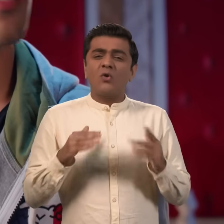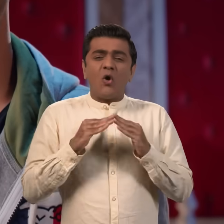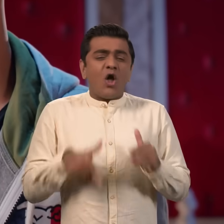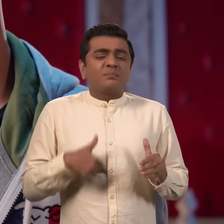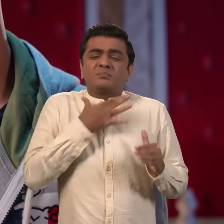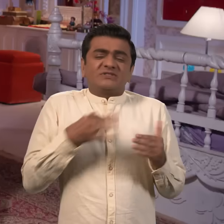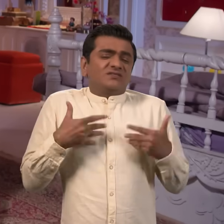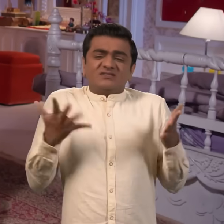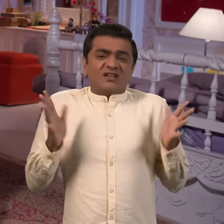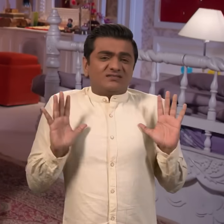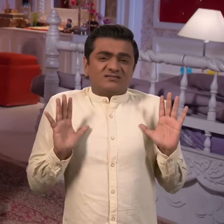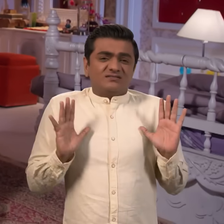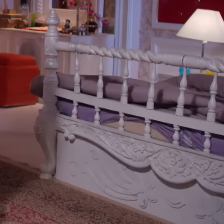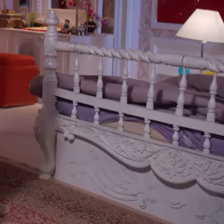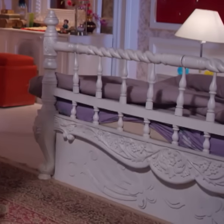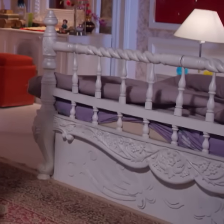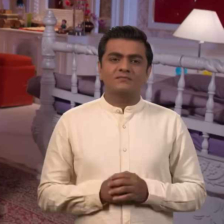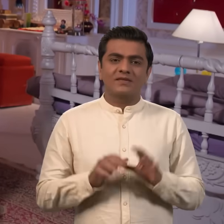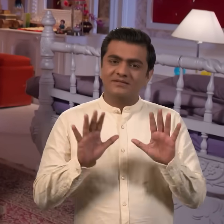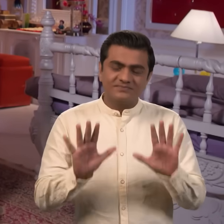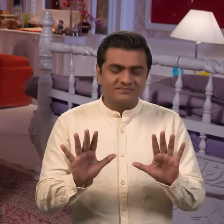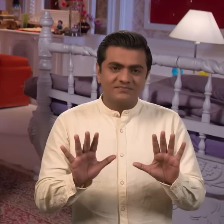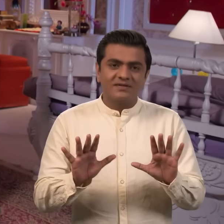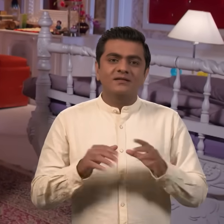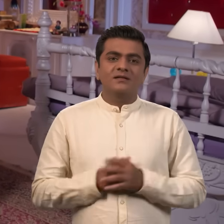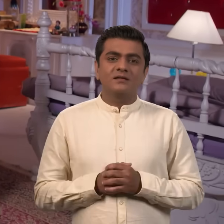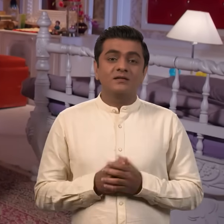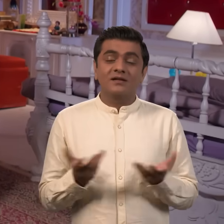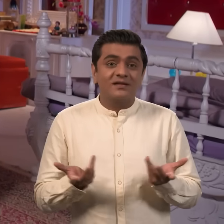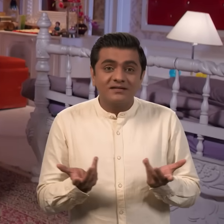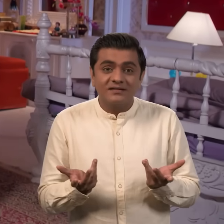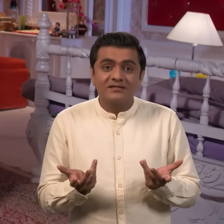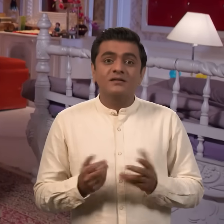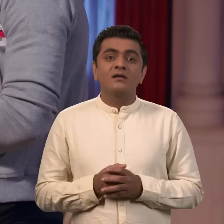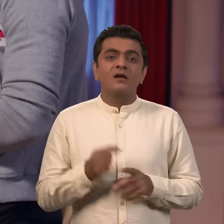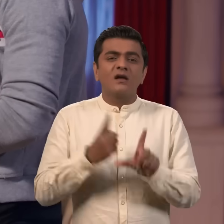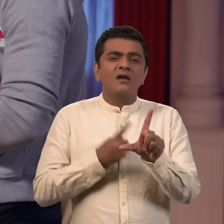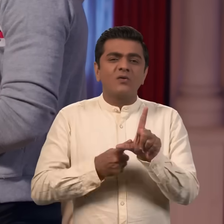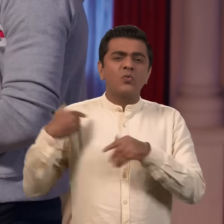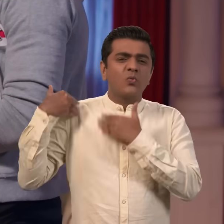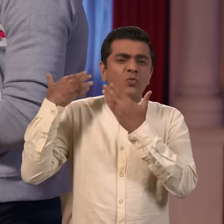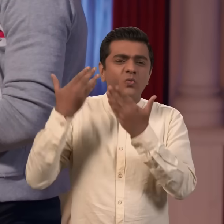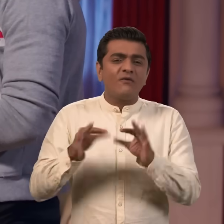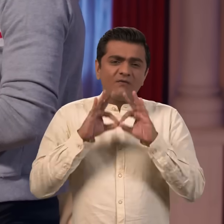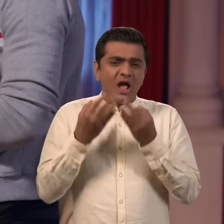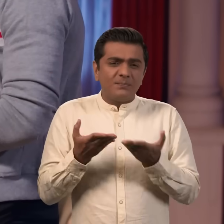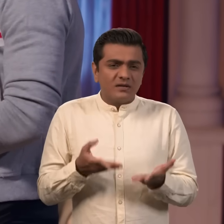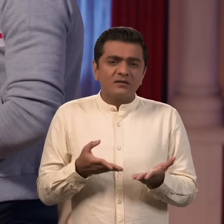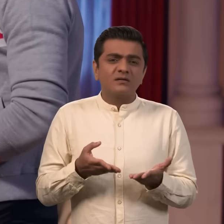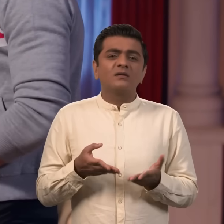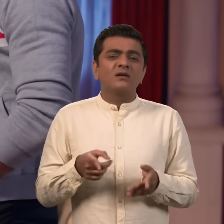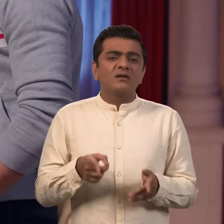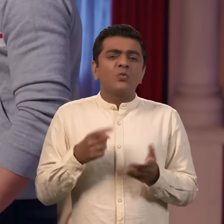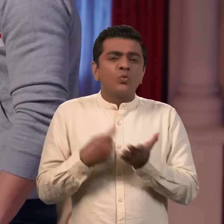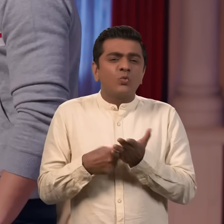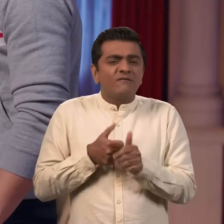दम घुटता है मेरा ऐसे। पुत्र जी, बात ये है कि सालों से एक परिवार जब एक बात